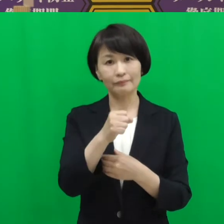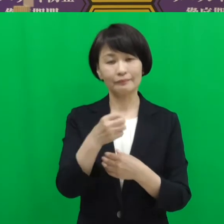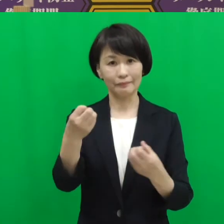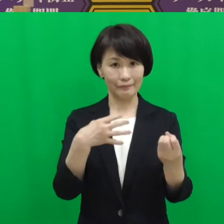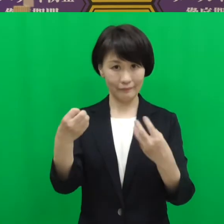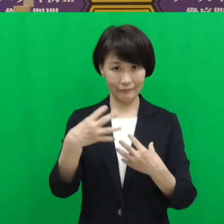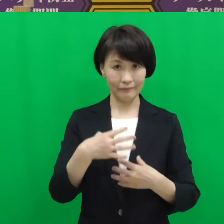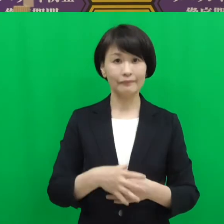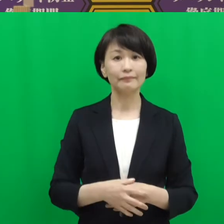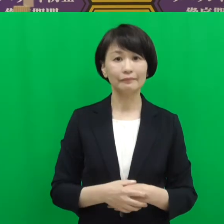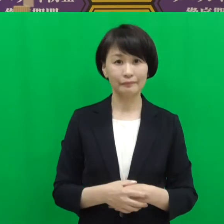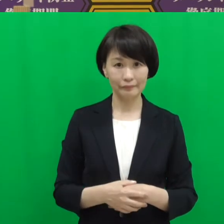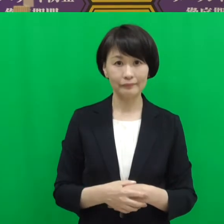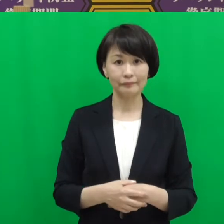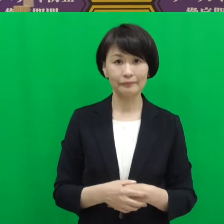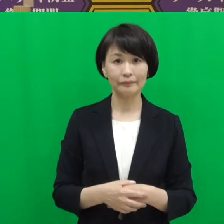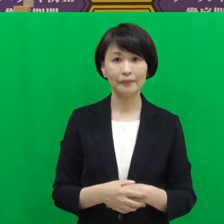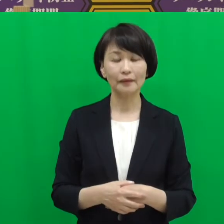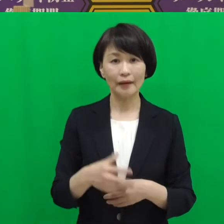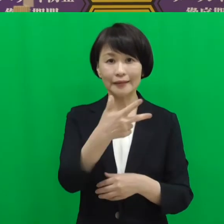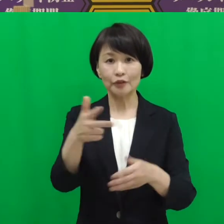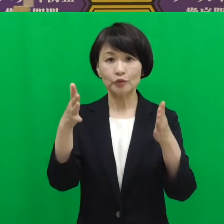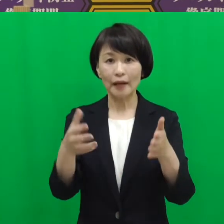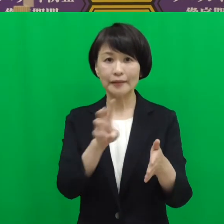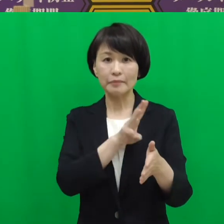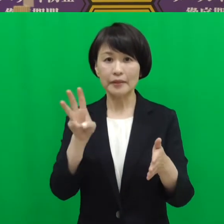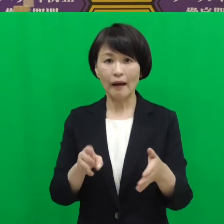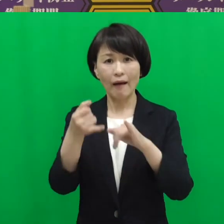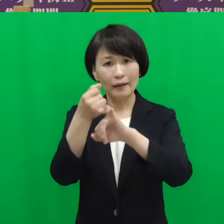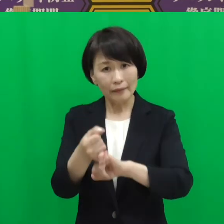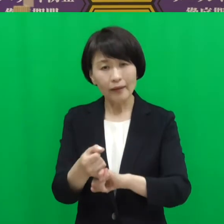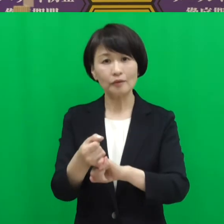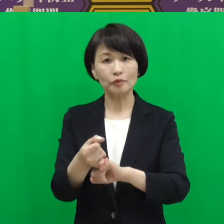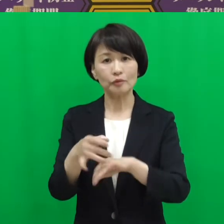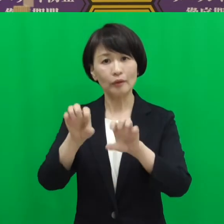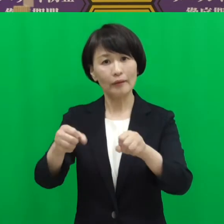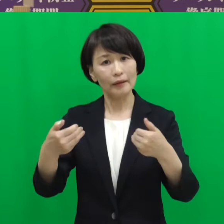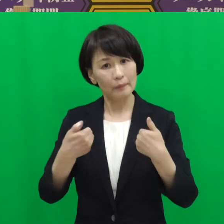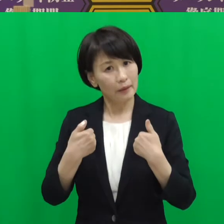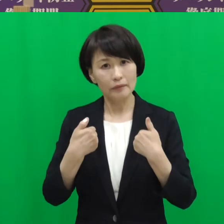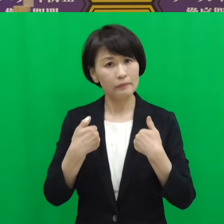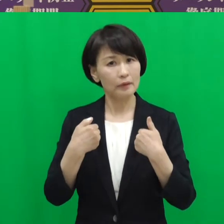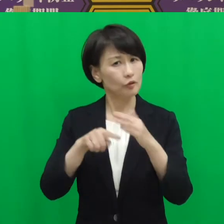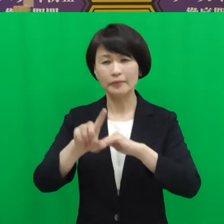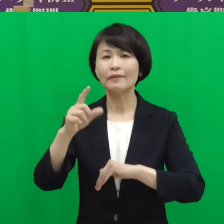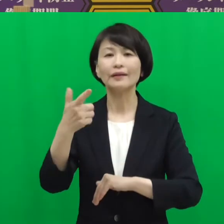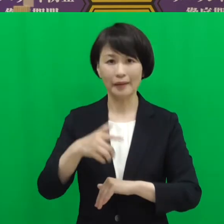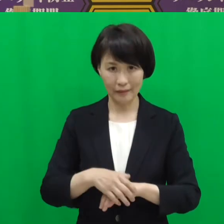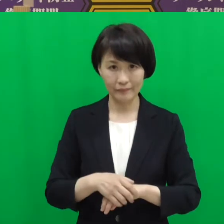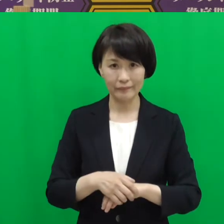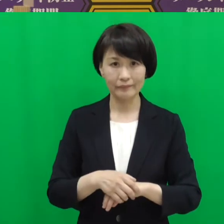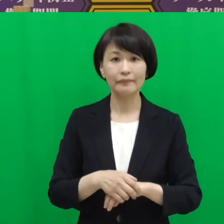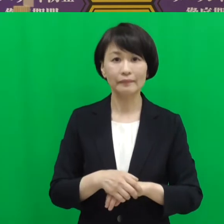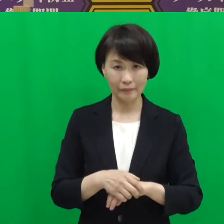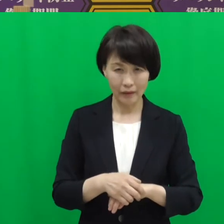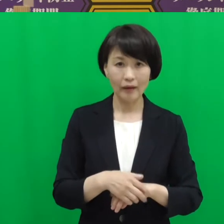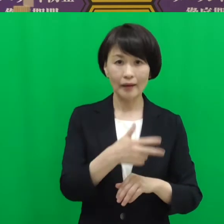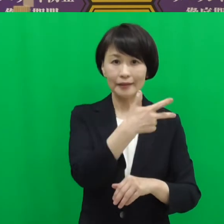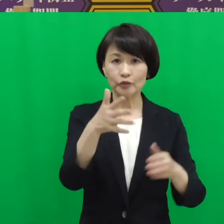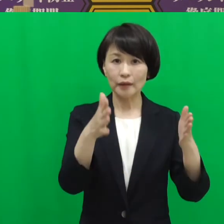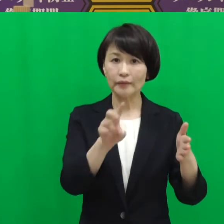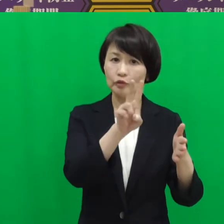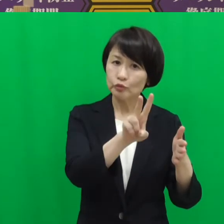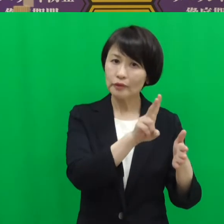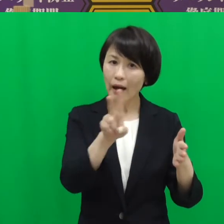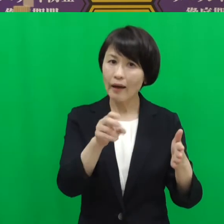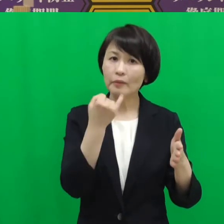れ導入したから3日制にしなければならないということではなくて、3日制をやる人もいれば2日制の人もやる人もいるということで、それぞれ